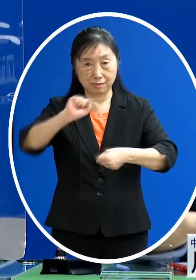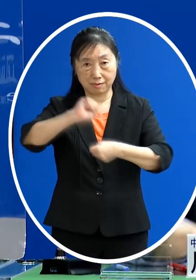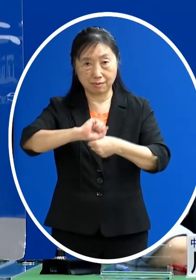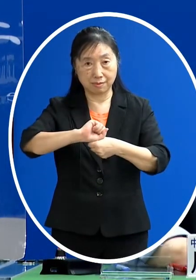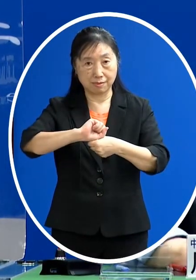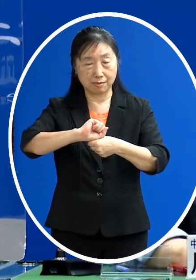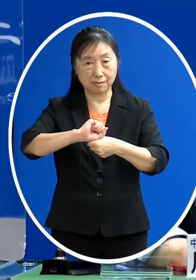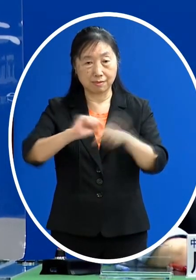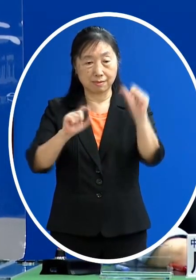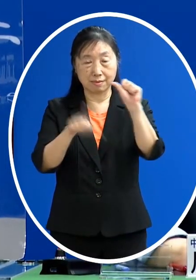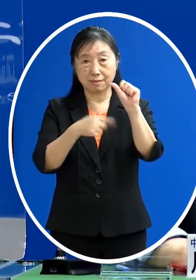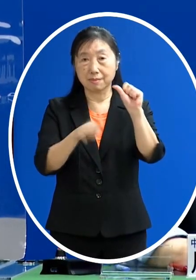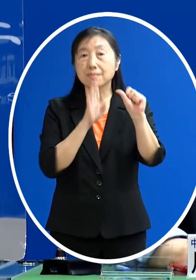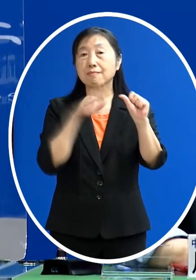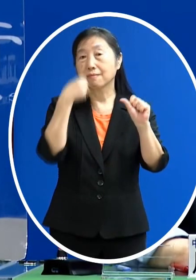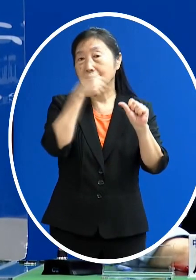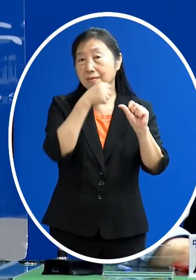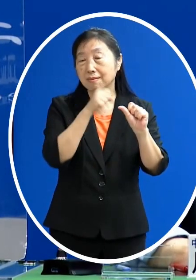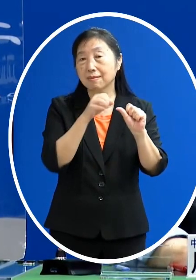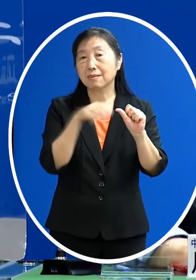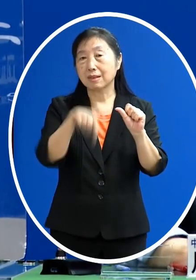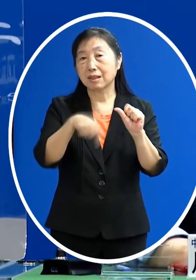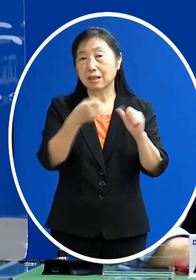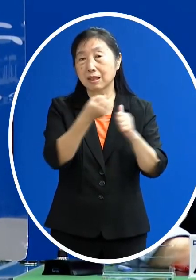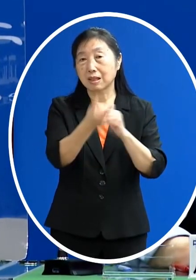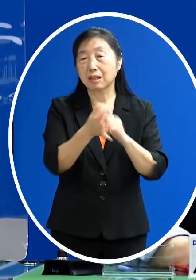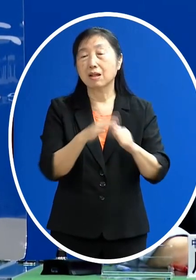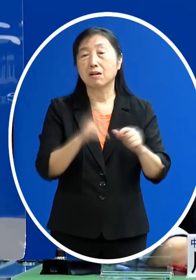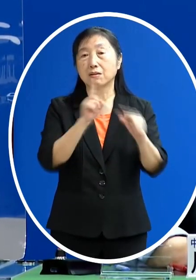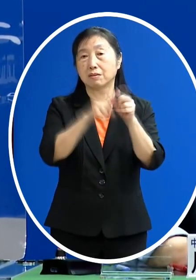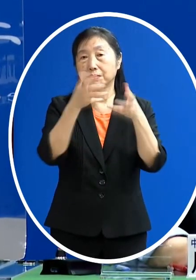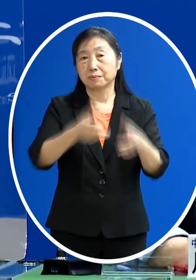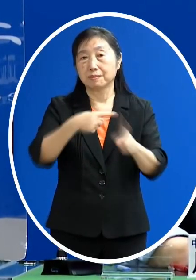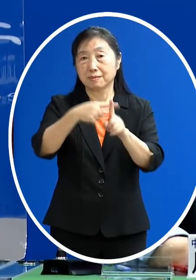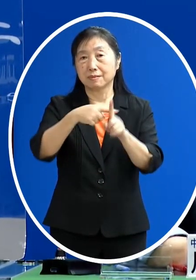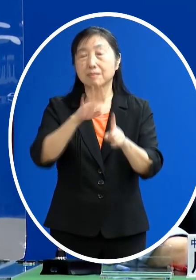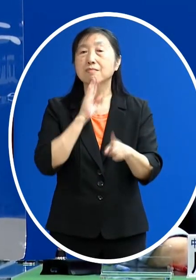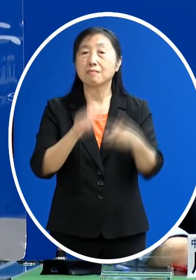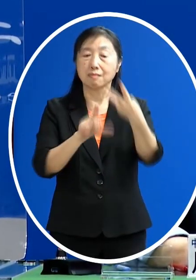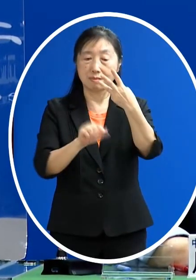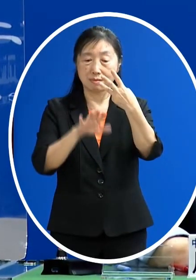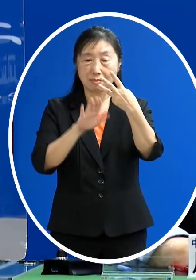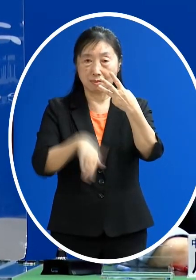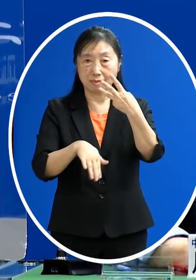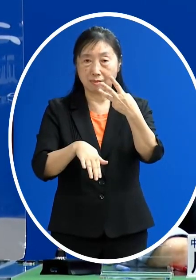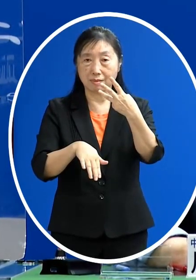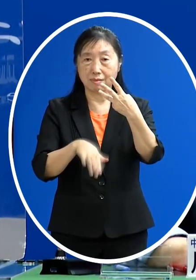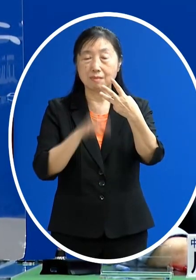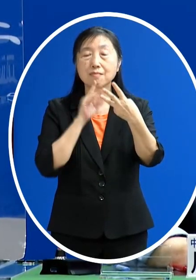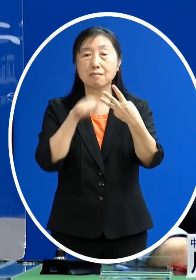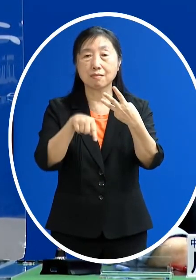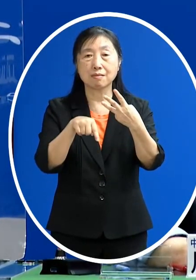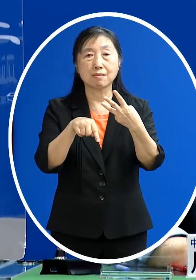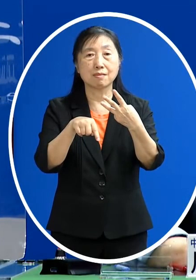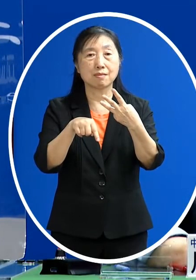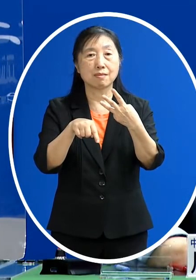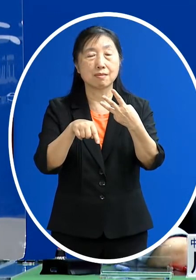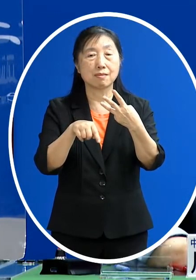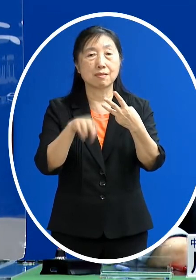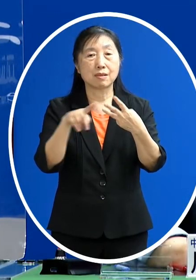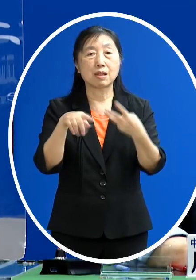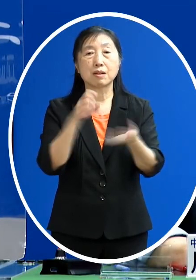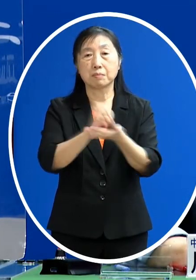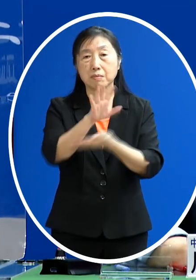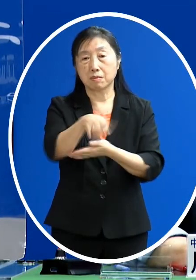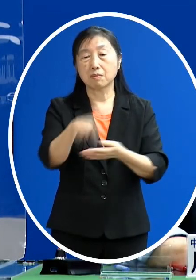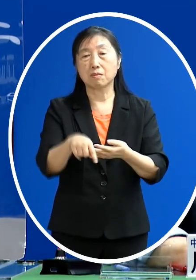的5例的本土中重症以上的这个个案哈，那都是我们大概3月底以来这一波的本土疫情的通报个